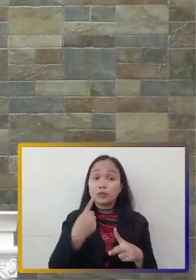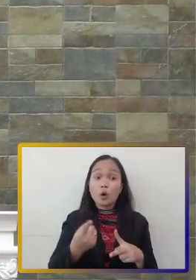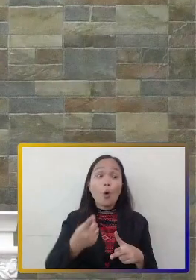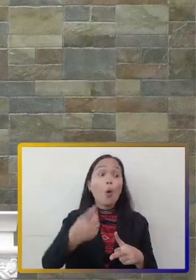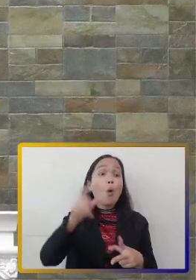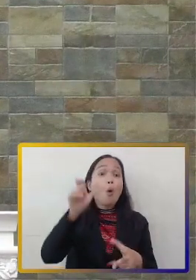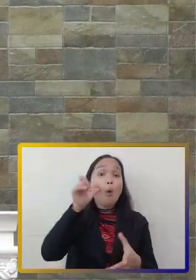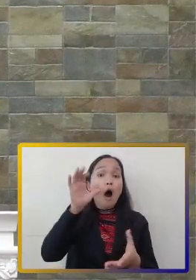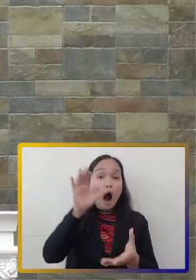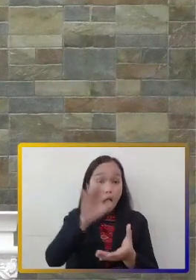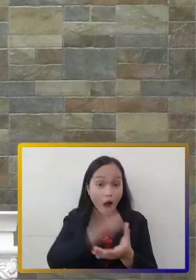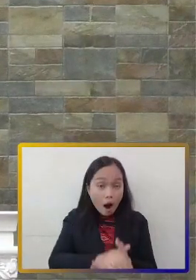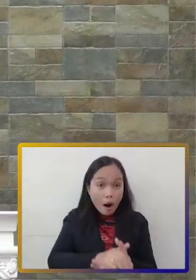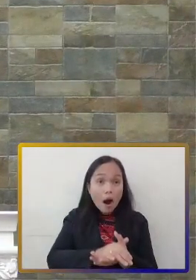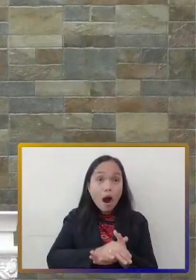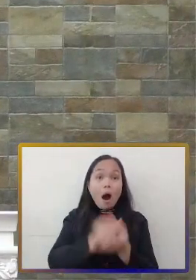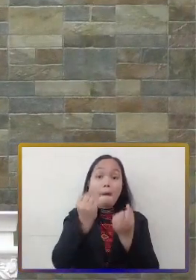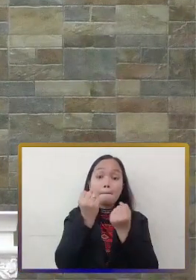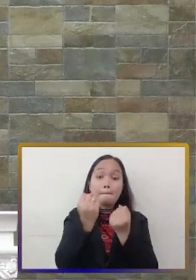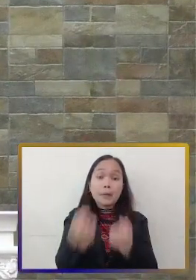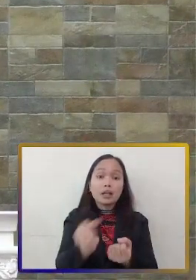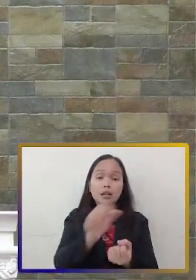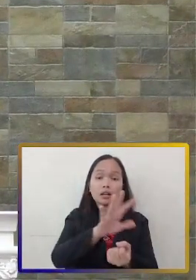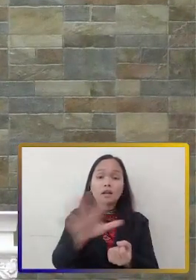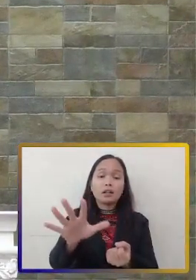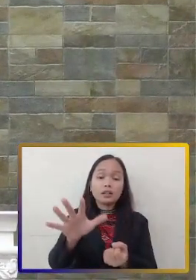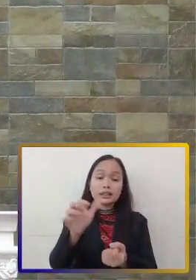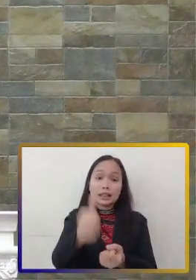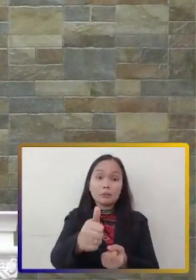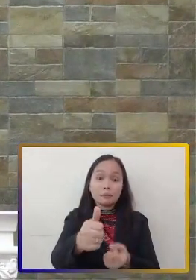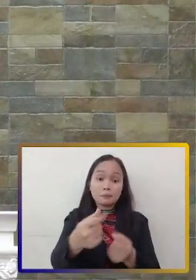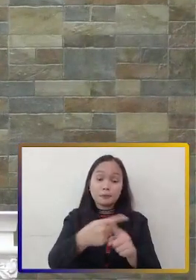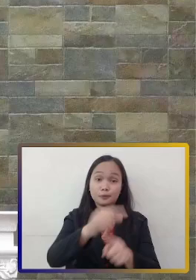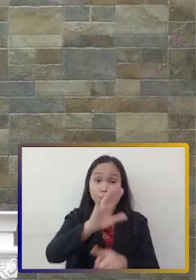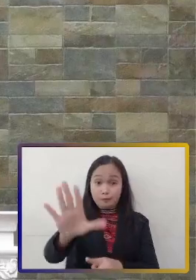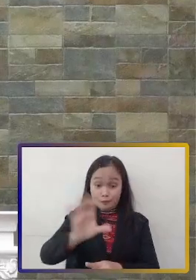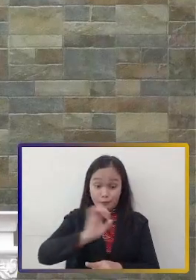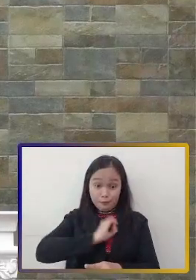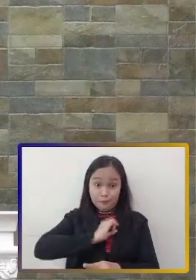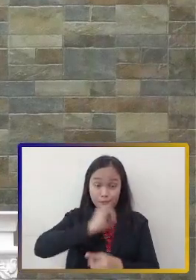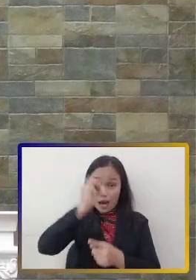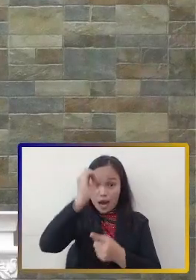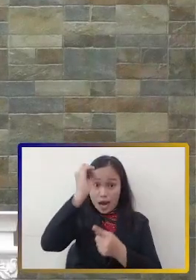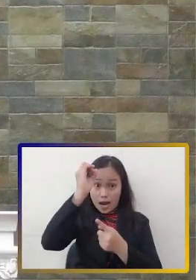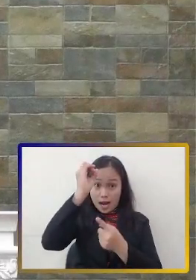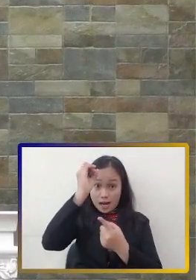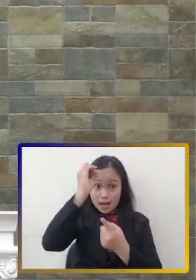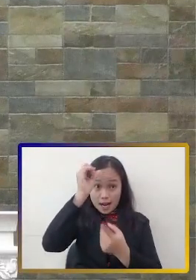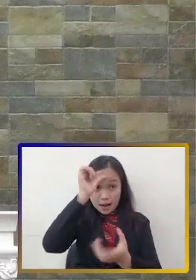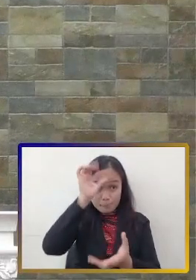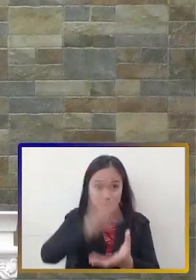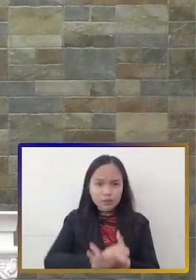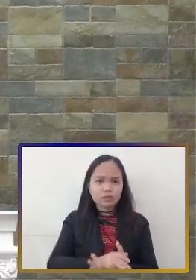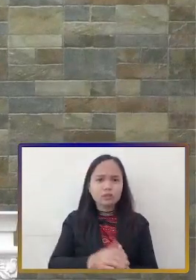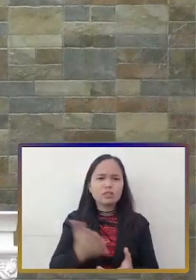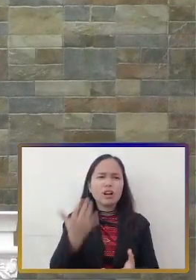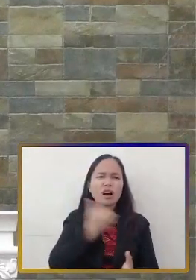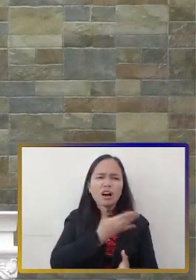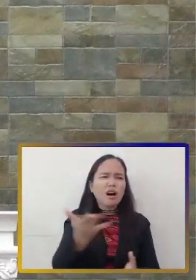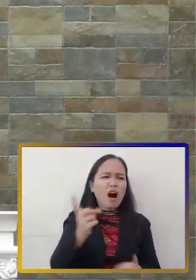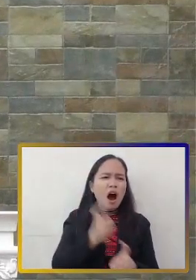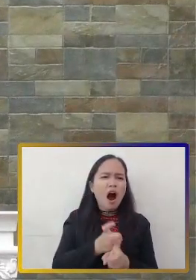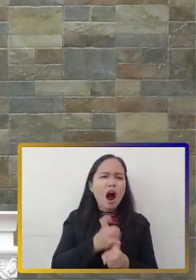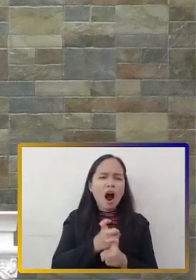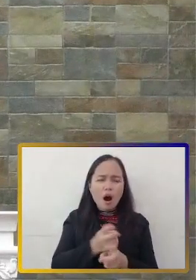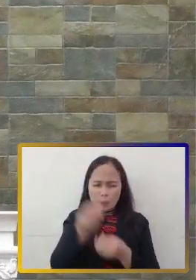submit yourselves to your own husband. Bakit napakahirap tayong sumunod? Bakit napakahirap